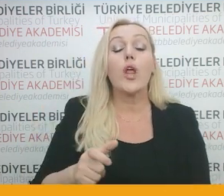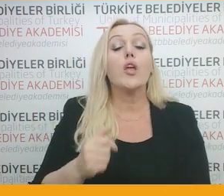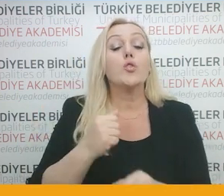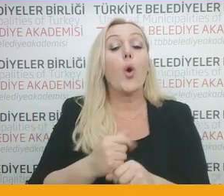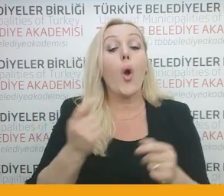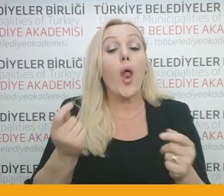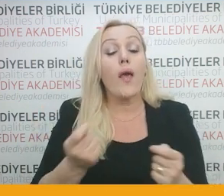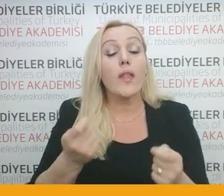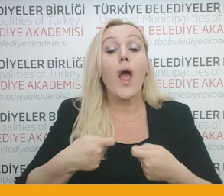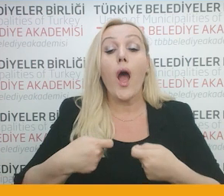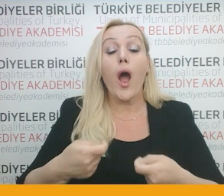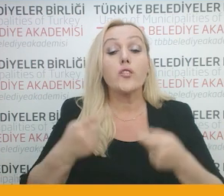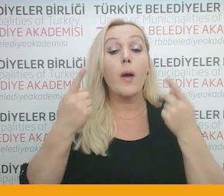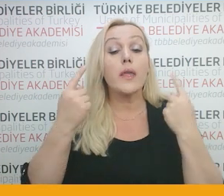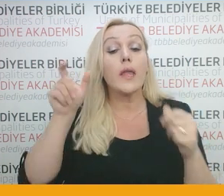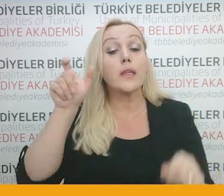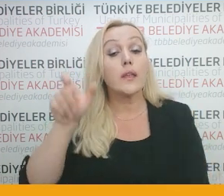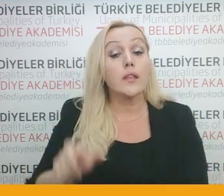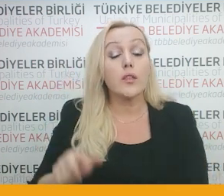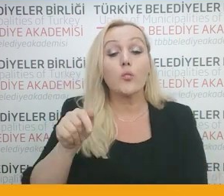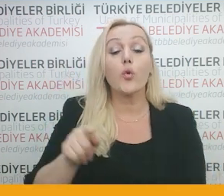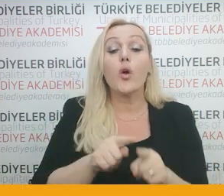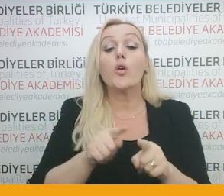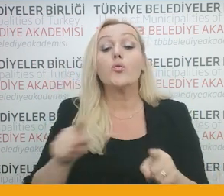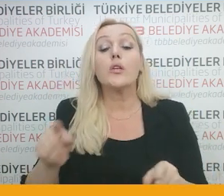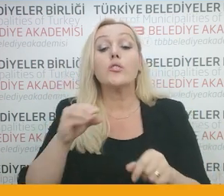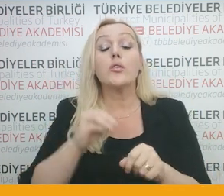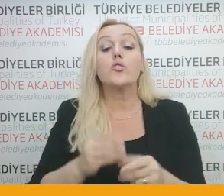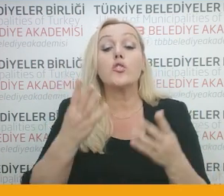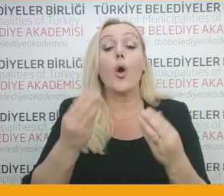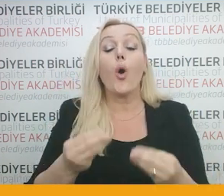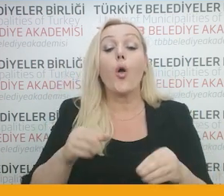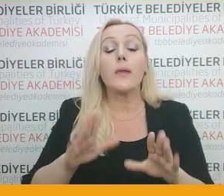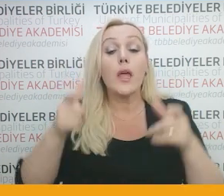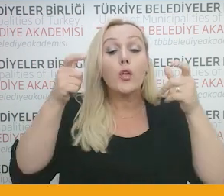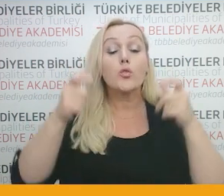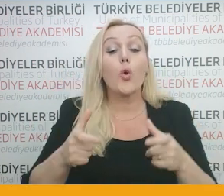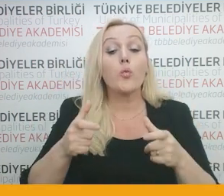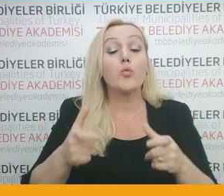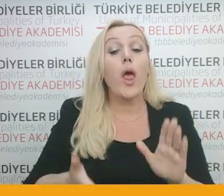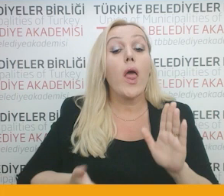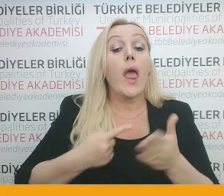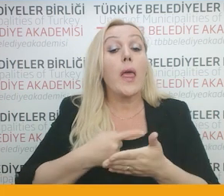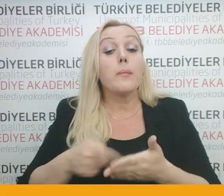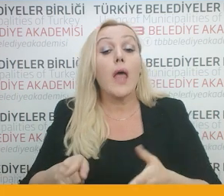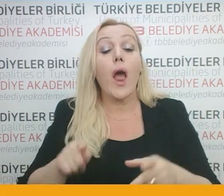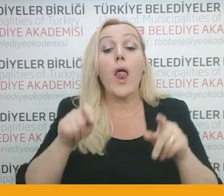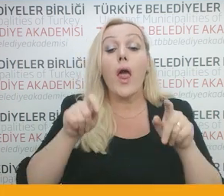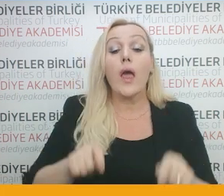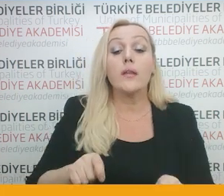harcama yetkisidir. Dolayısıyla kendisinin bu sürece dahil olmadığını belirterek sorumluluğun kaldırılmasını talep etmiş. Yani belediye başkanı demiş ki ben